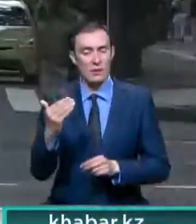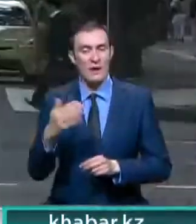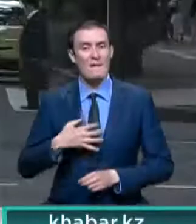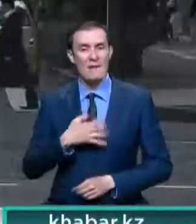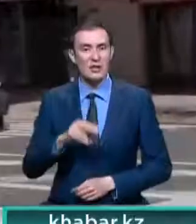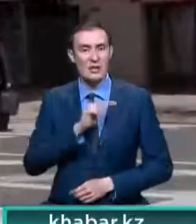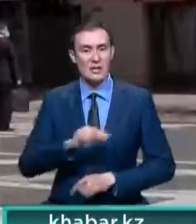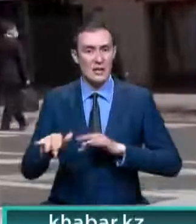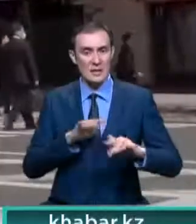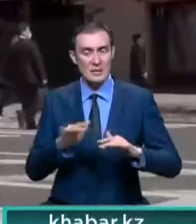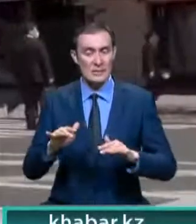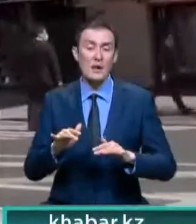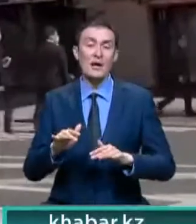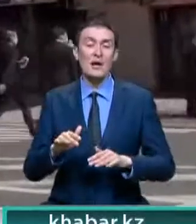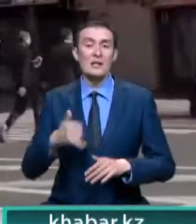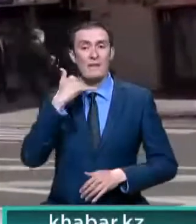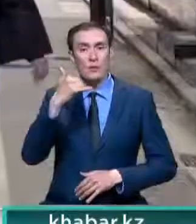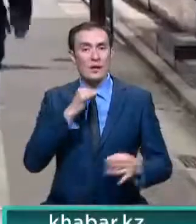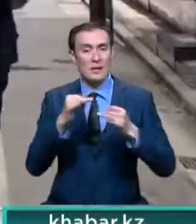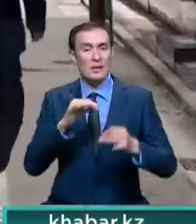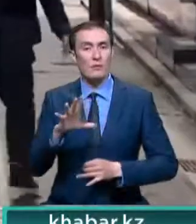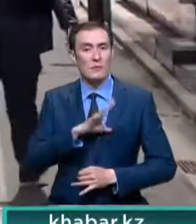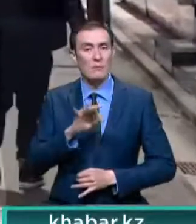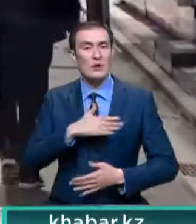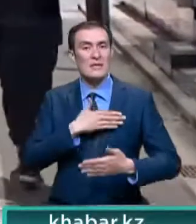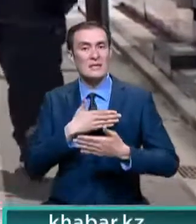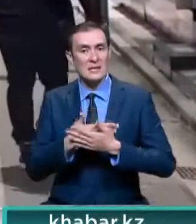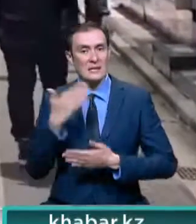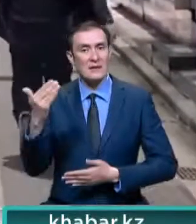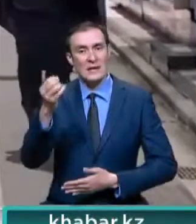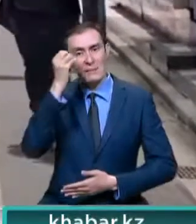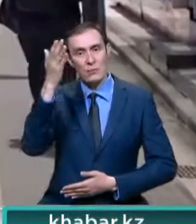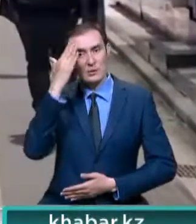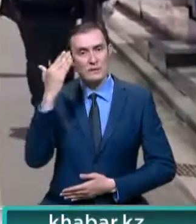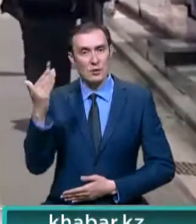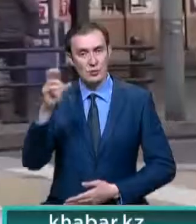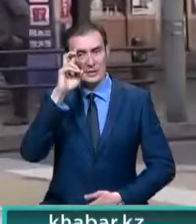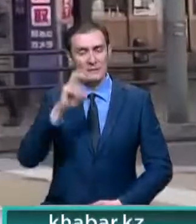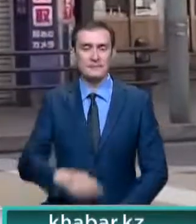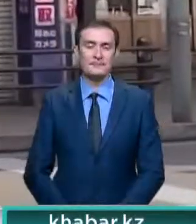ответственной деятельности. Отметим, телефонный разговор состоялся по инициативе японской стороны.